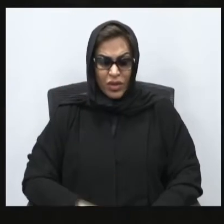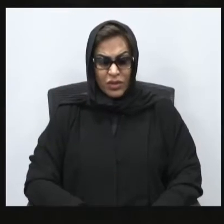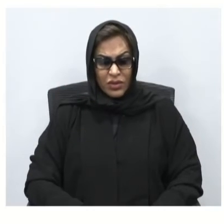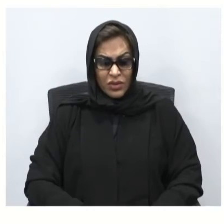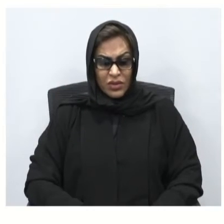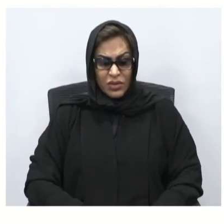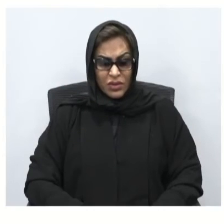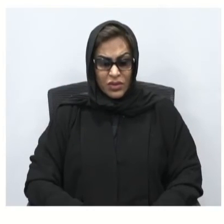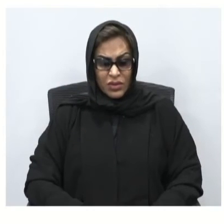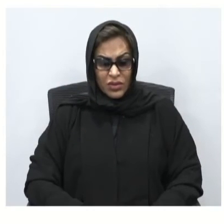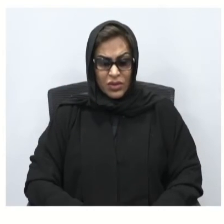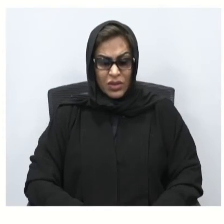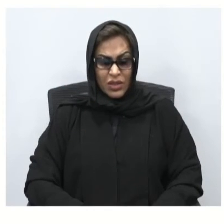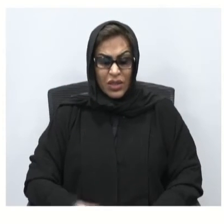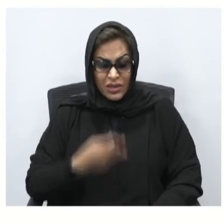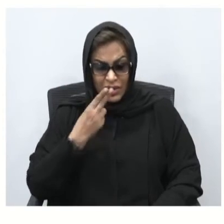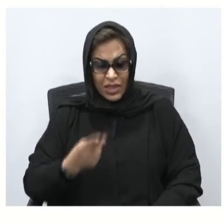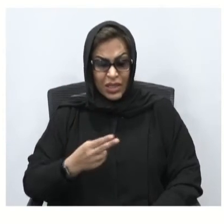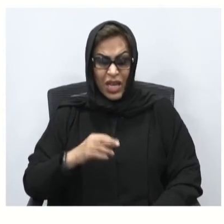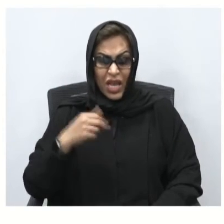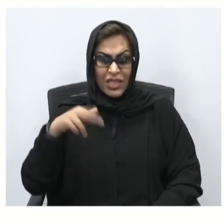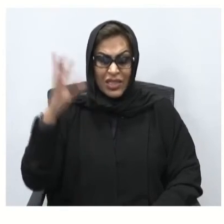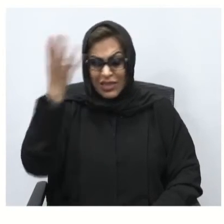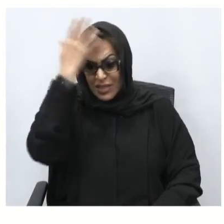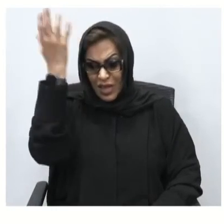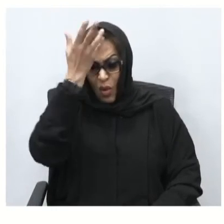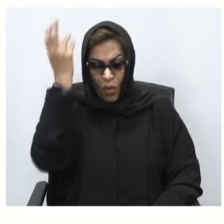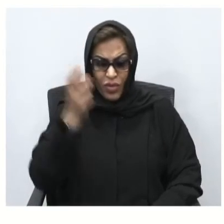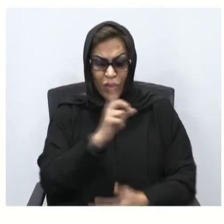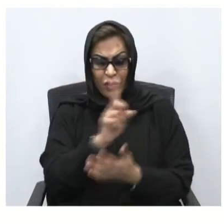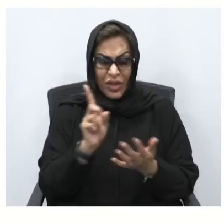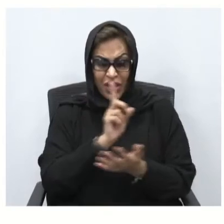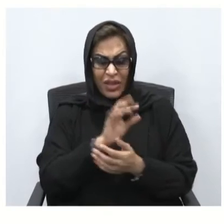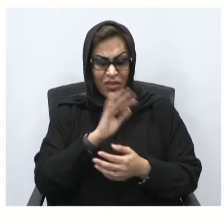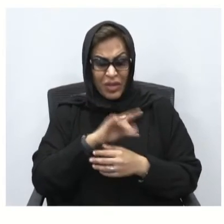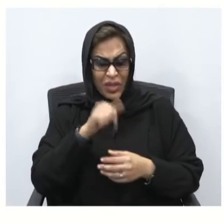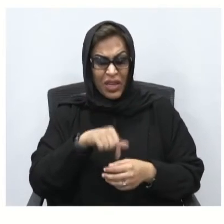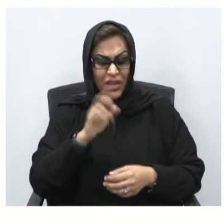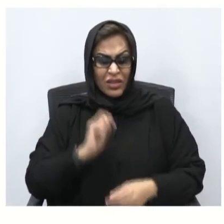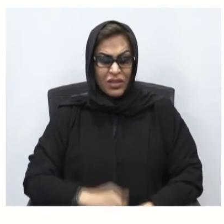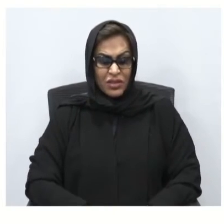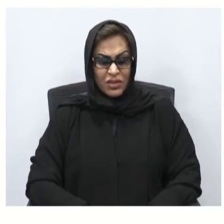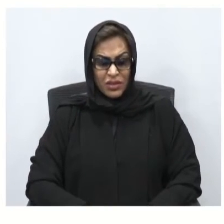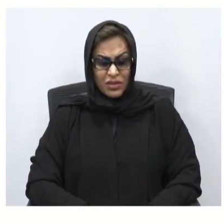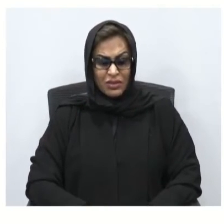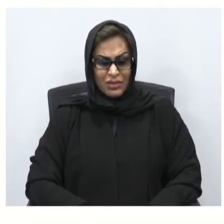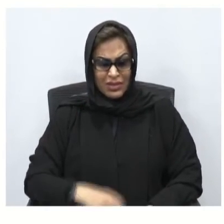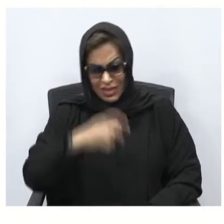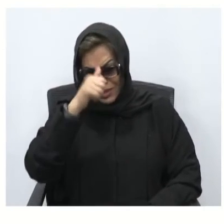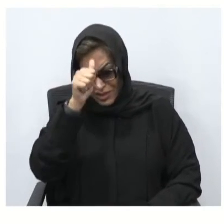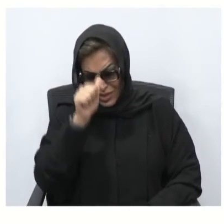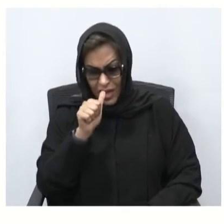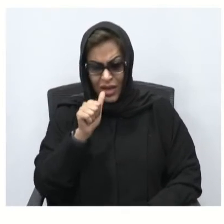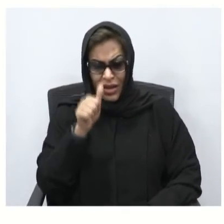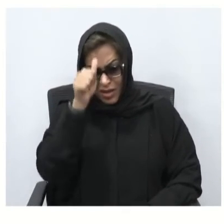الشتاء كذلك الغبار التدخين التلوث الهوائي بشكل عام ايضا الحالات النفسيه